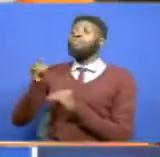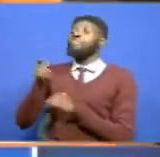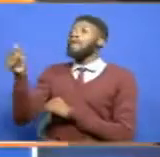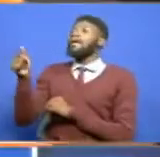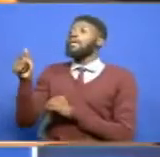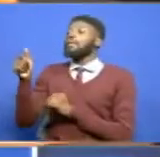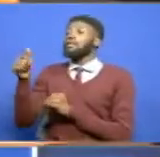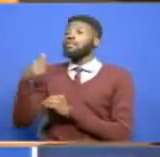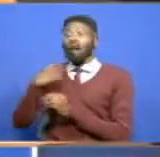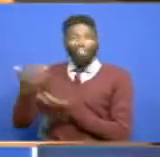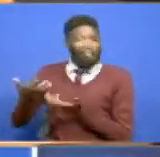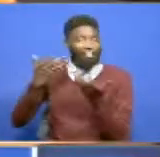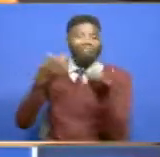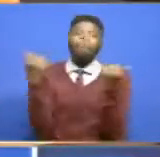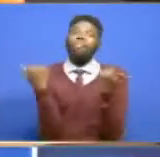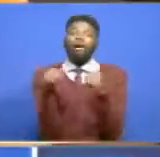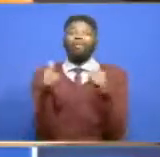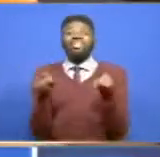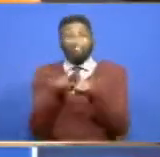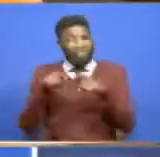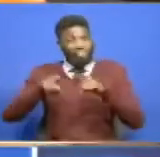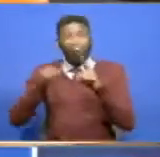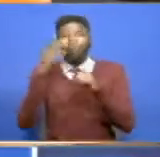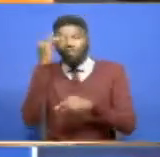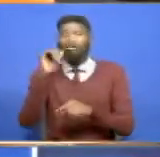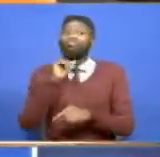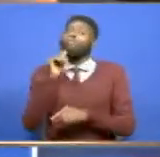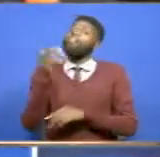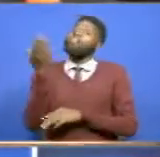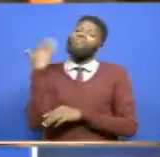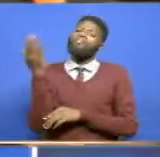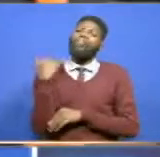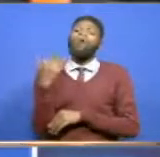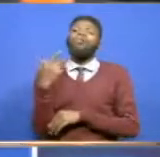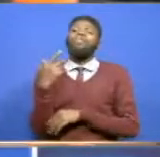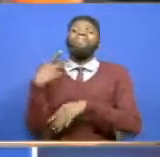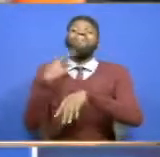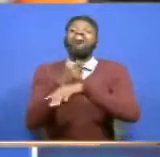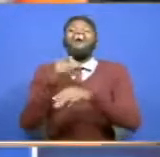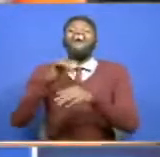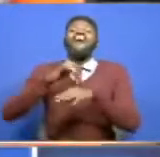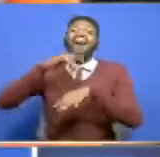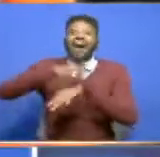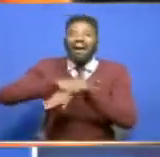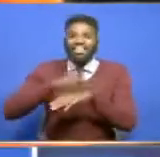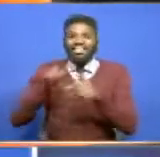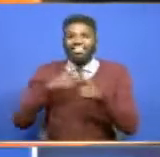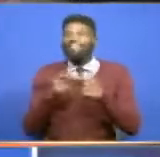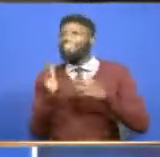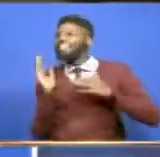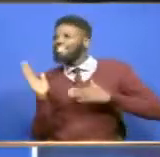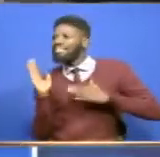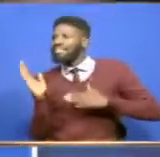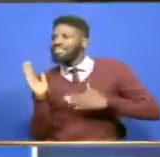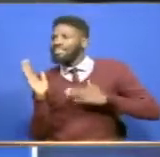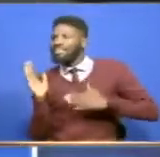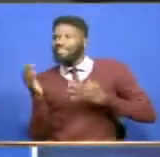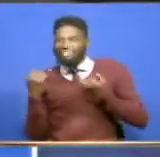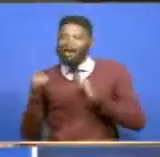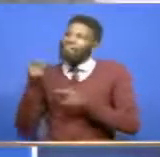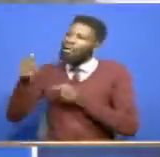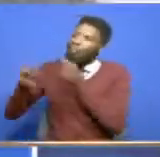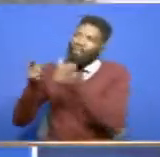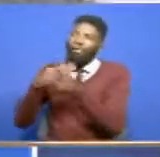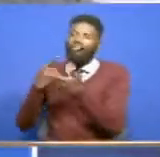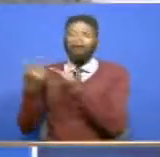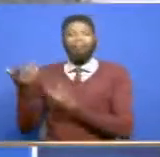kama kulikuwa na uwezo wa kudungwa, mbona hangedungwa mapema mpaka niende kuchelewa katika kungojea kulipa ndio